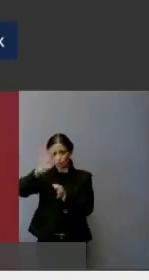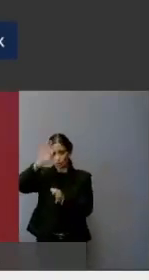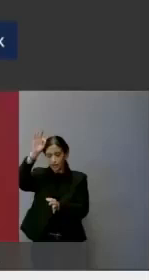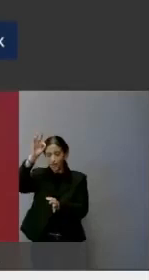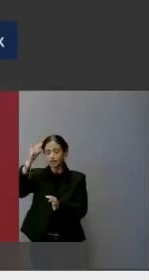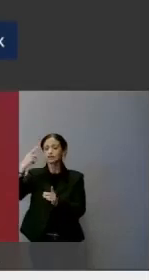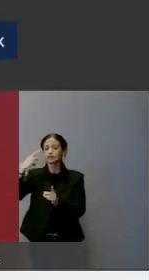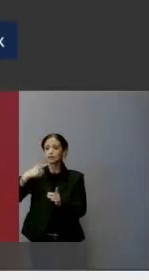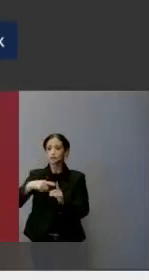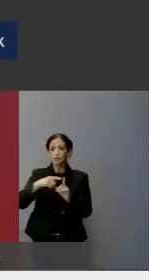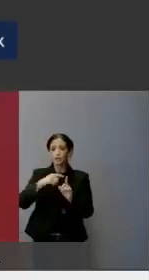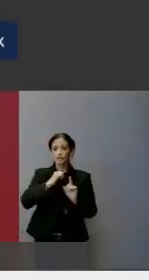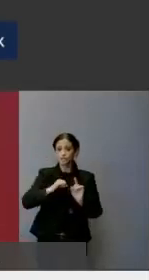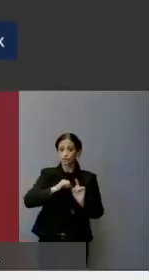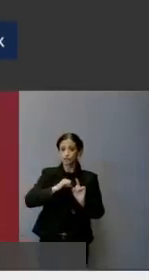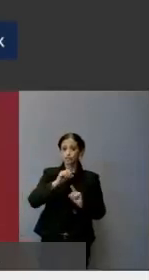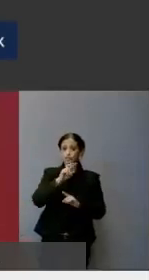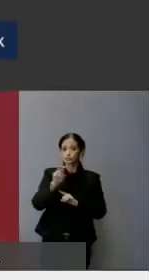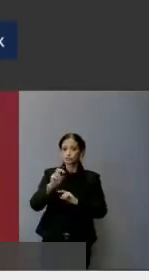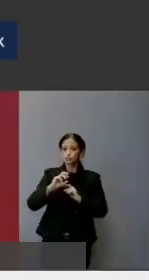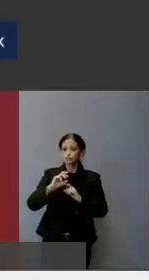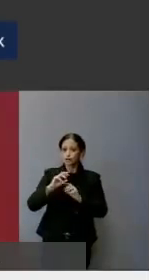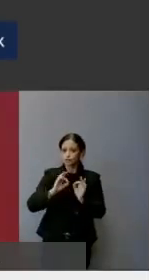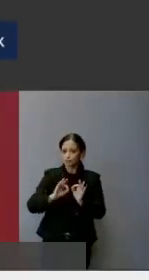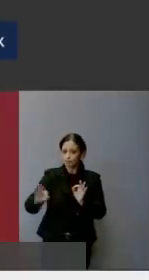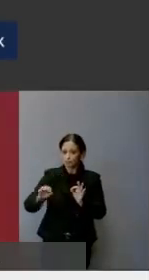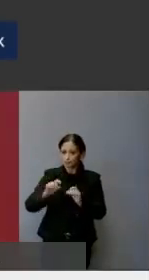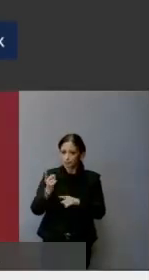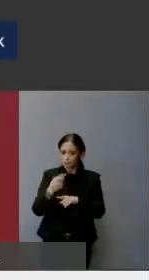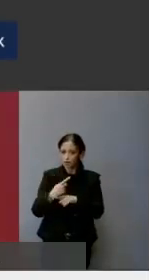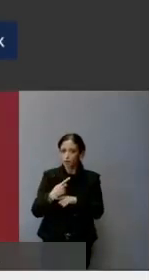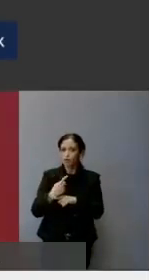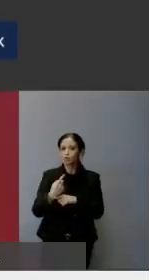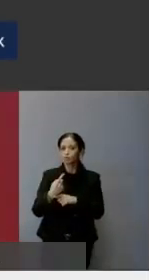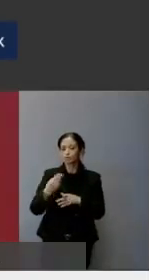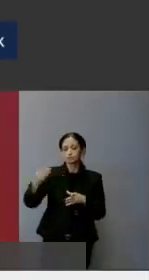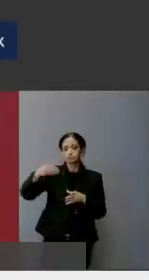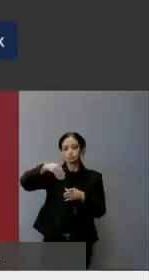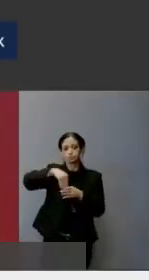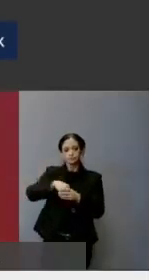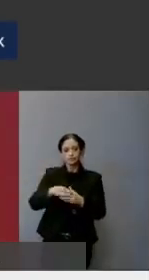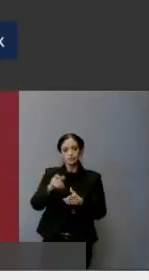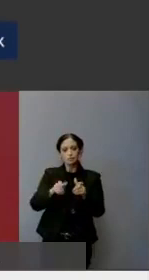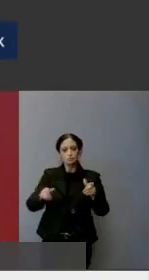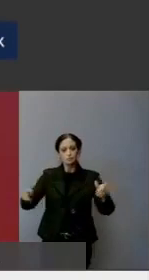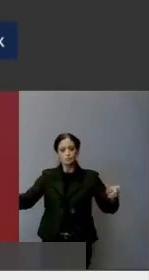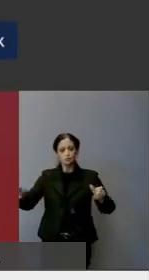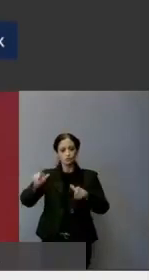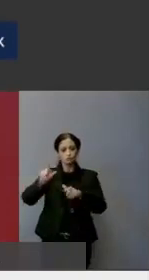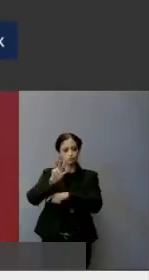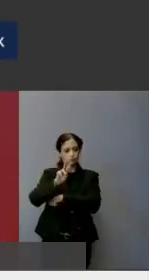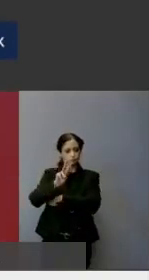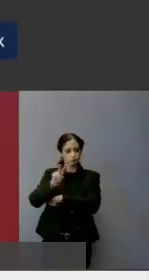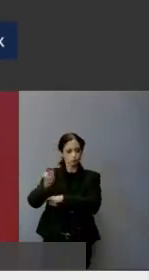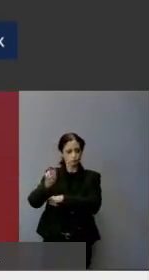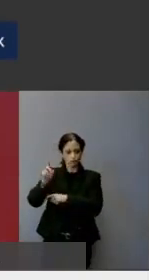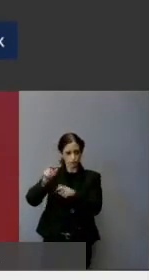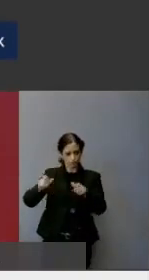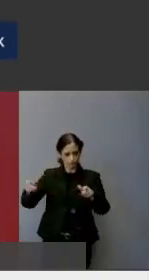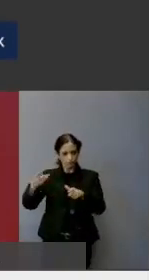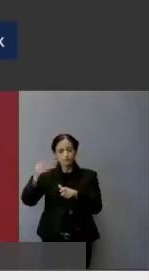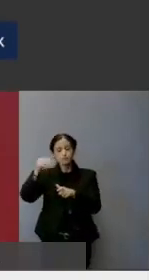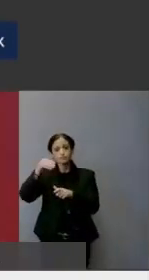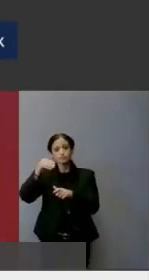velocità di 5 metri al secondo e 250 persone trasportate massima per ogni linea la stessa comporterà demolizioni di volumi